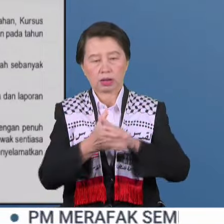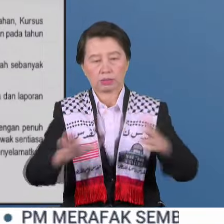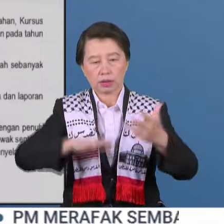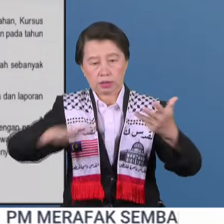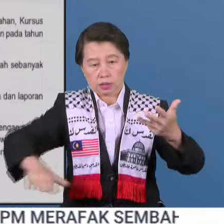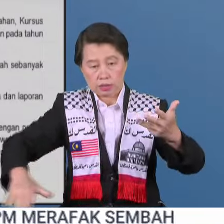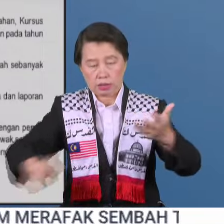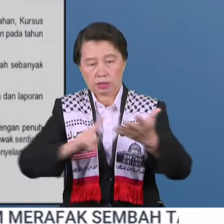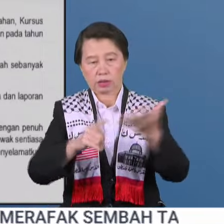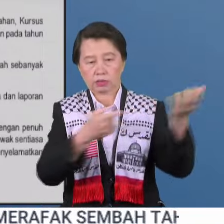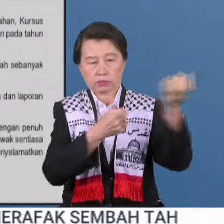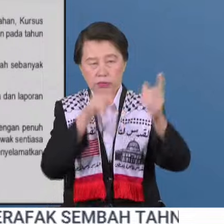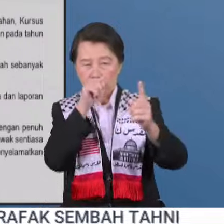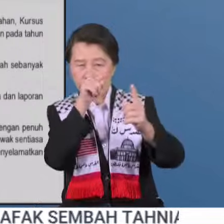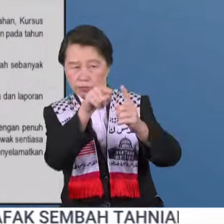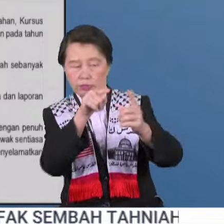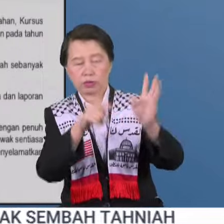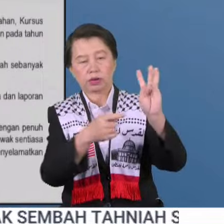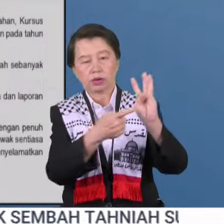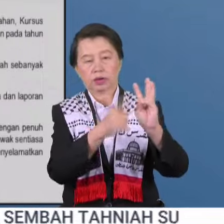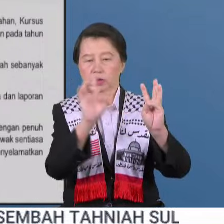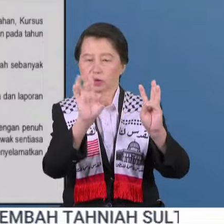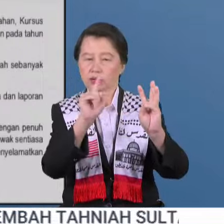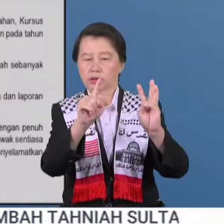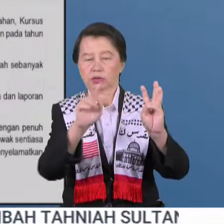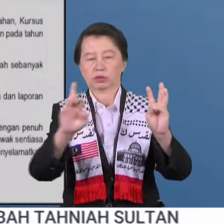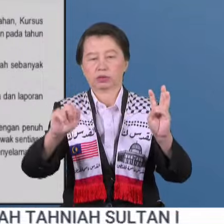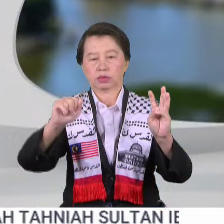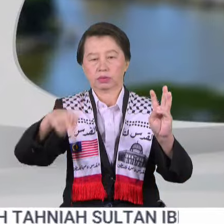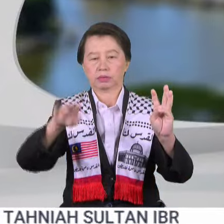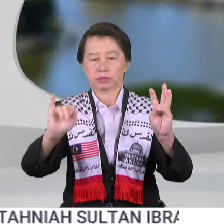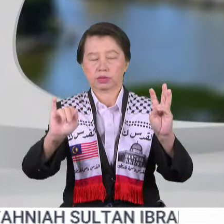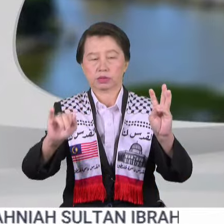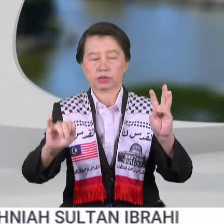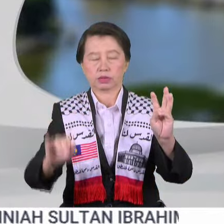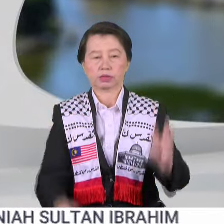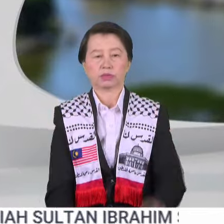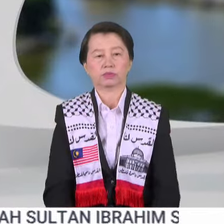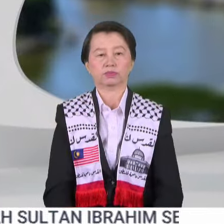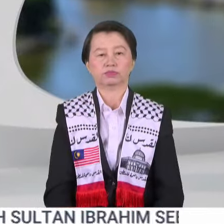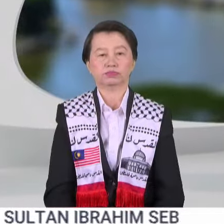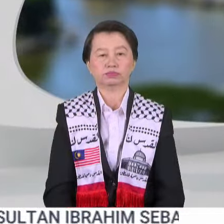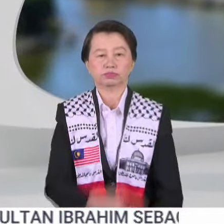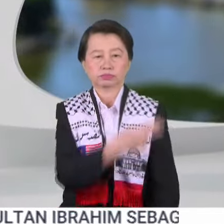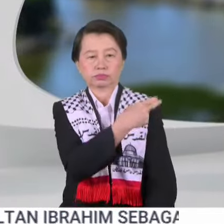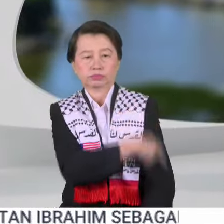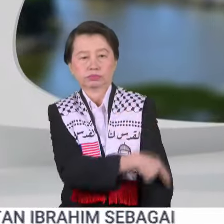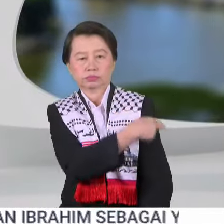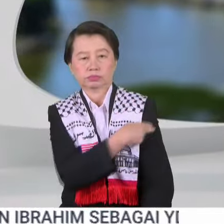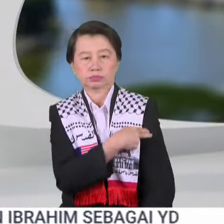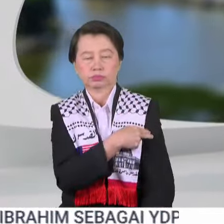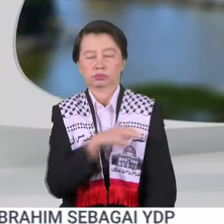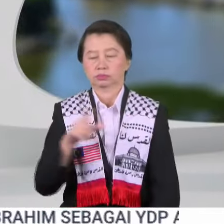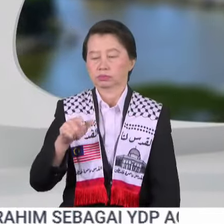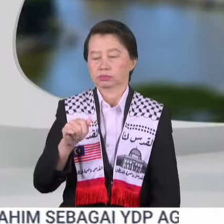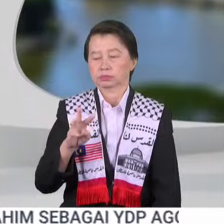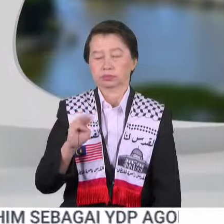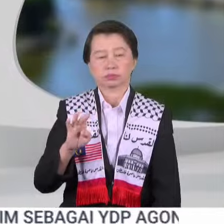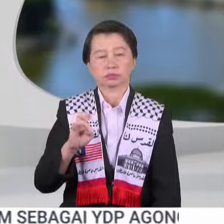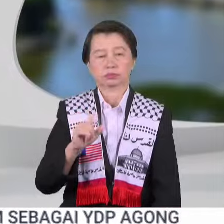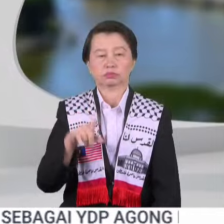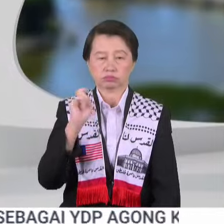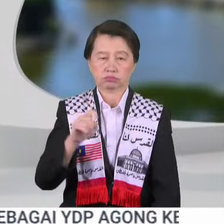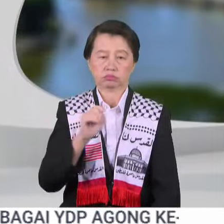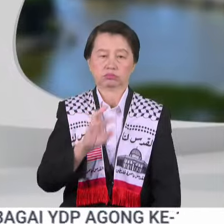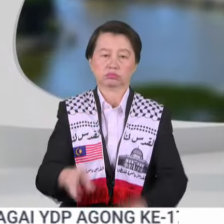kanak-kanak fire dan satu rapi Hospital Limbang memerlukan pertambahan keperluan